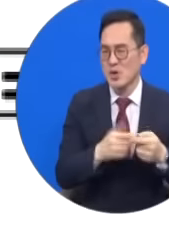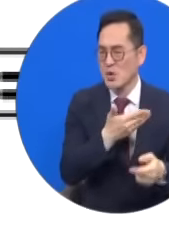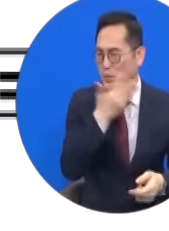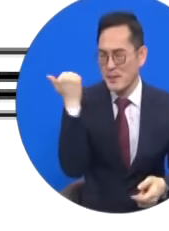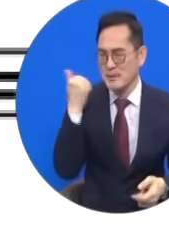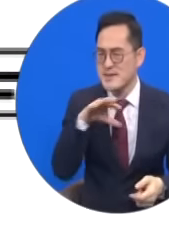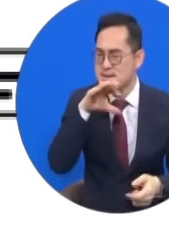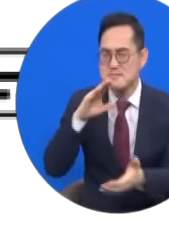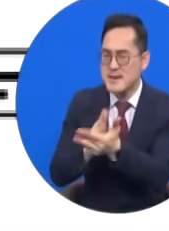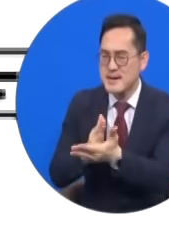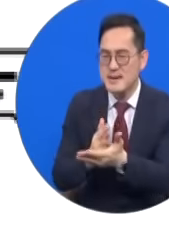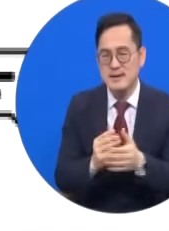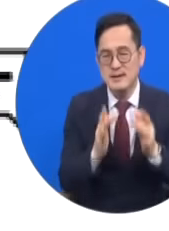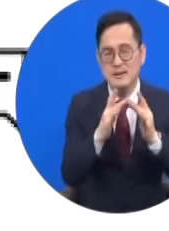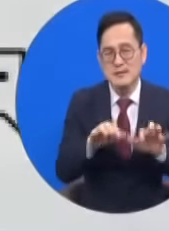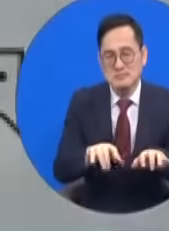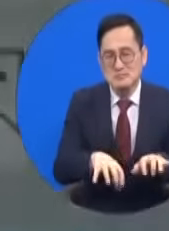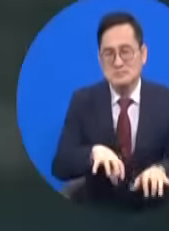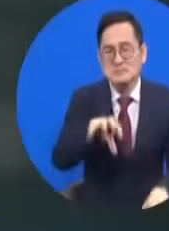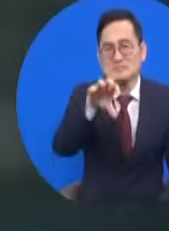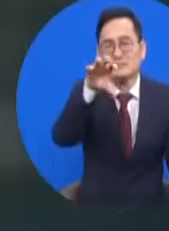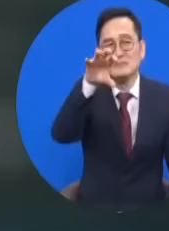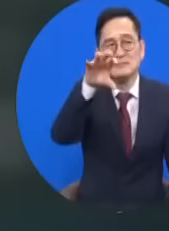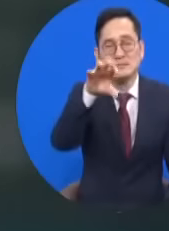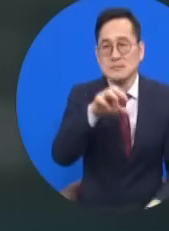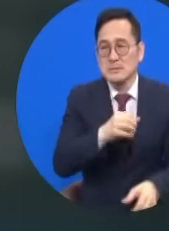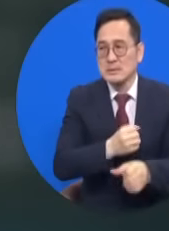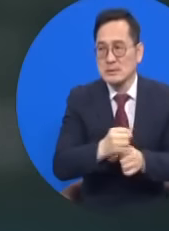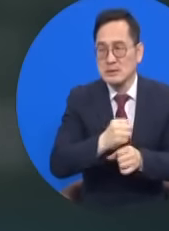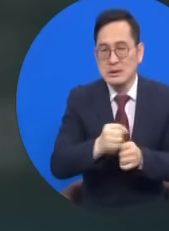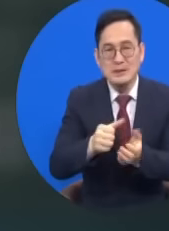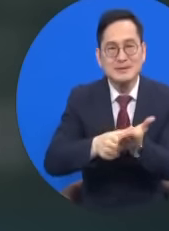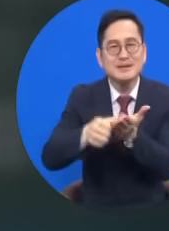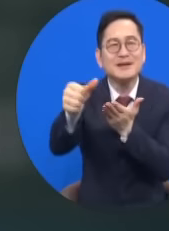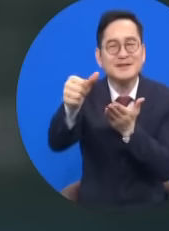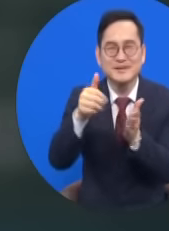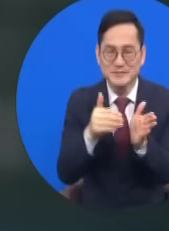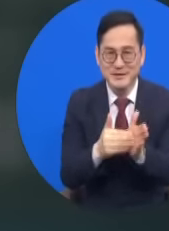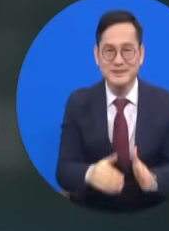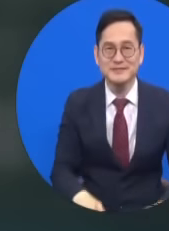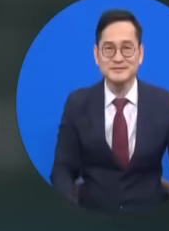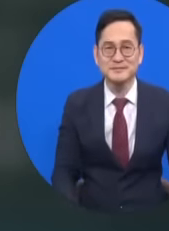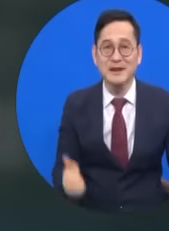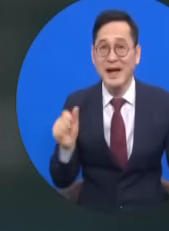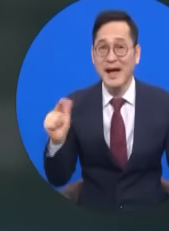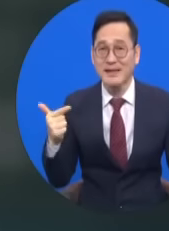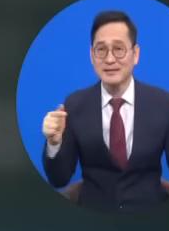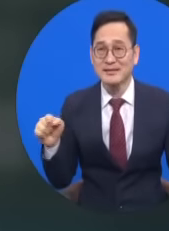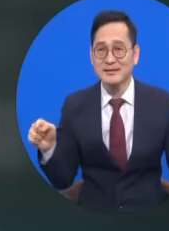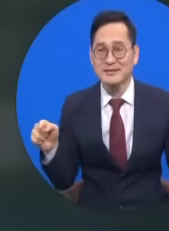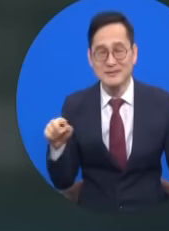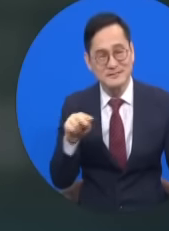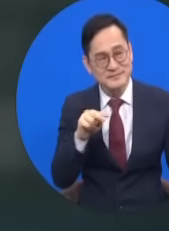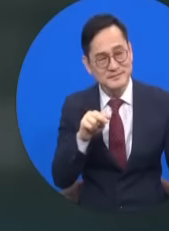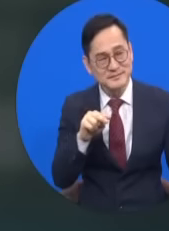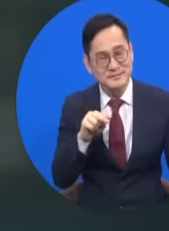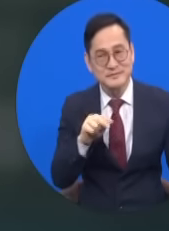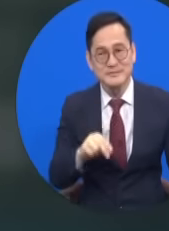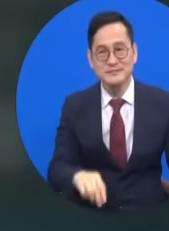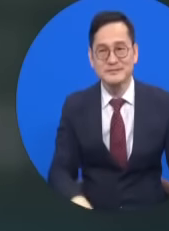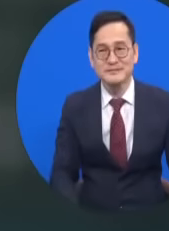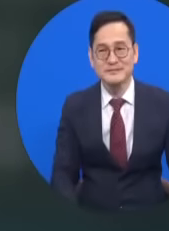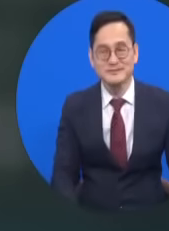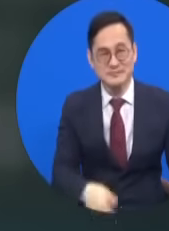라면서 이재명 대표가 글을 올렸다. 삭제했습니다. 한동훈 비대위원장이 이 부분을